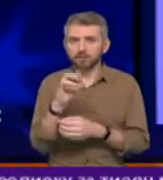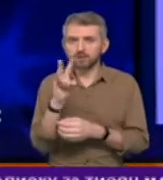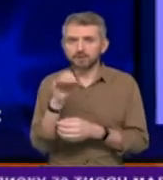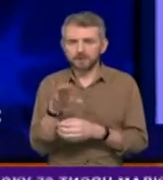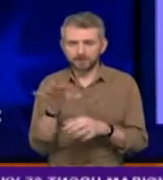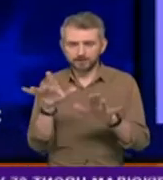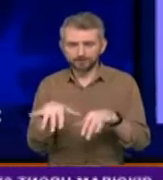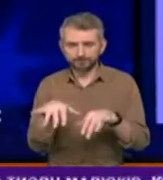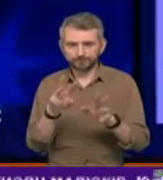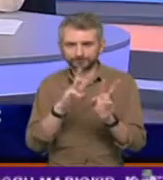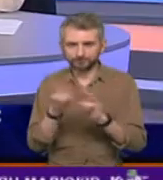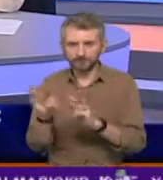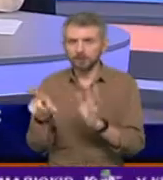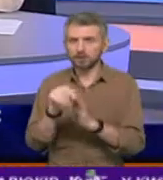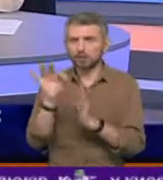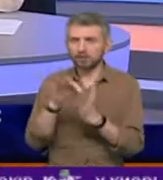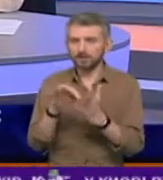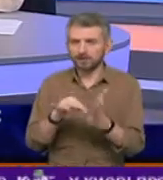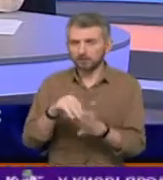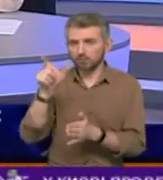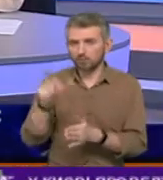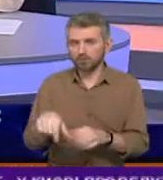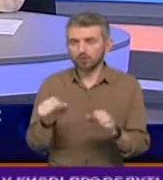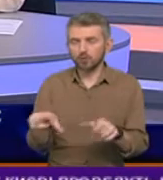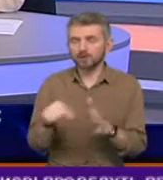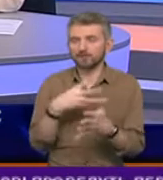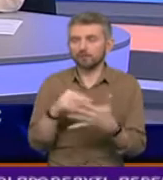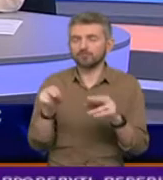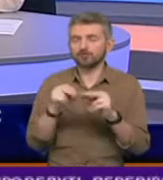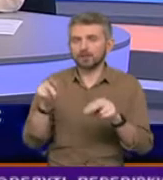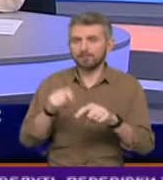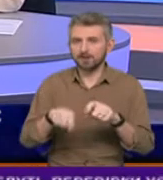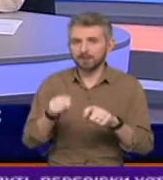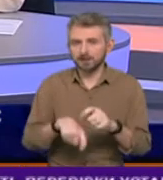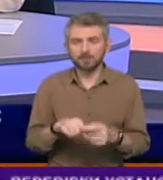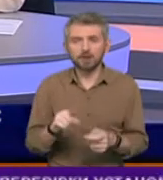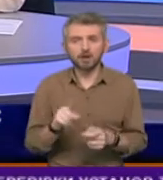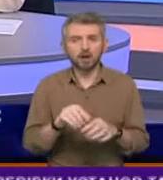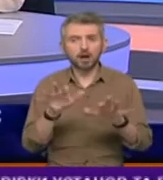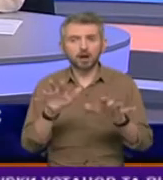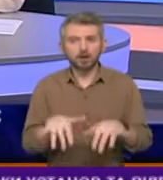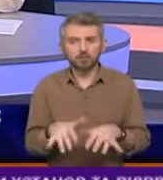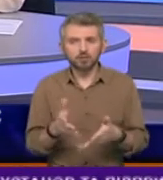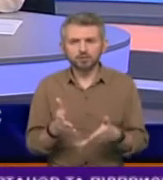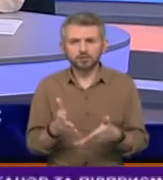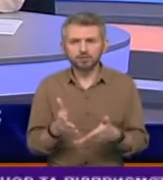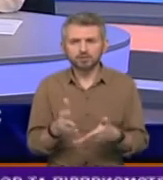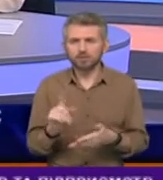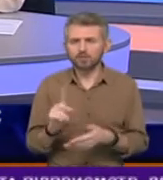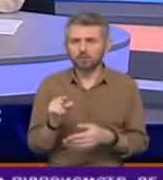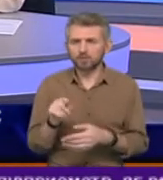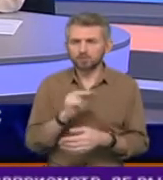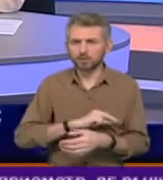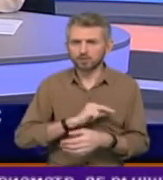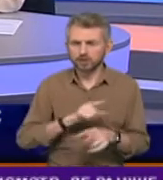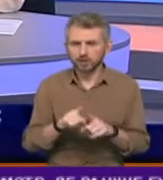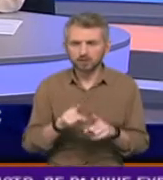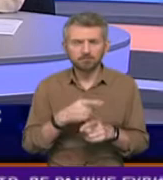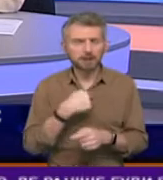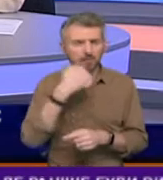нас. Ні, але просто потрібно розуміти ситуацію. 15 осіб в аудиторії. Це дуже